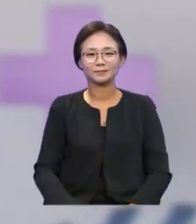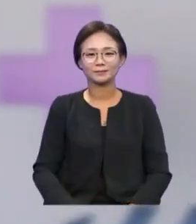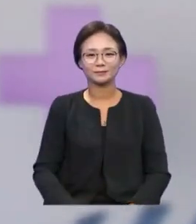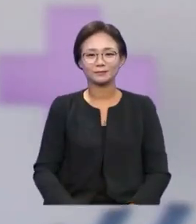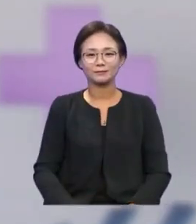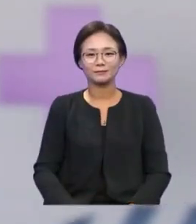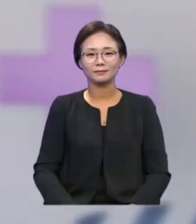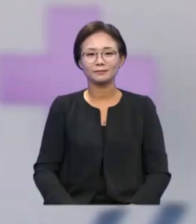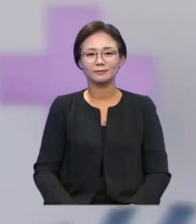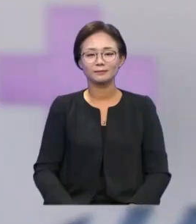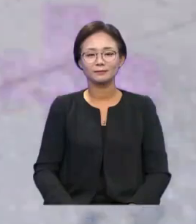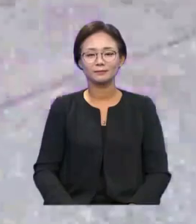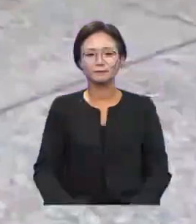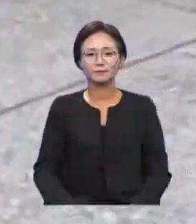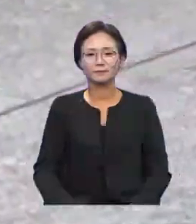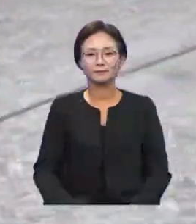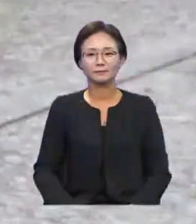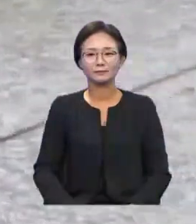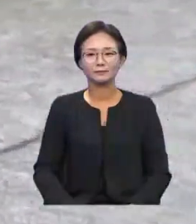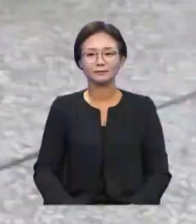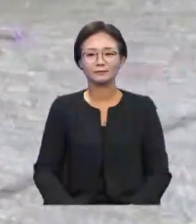다 먹어치웠다네요.